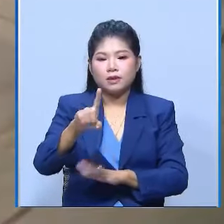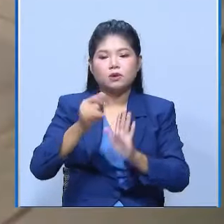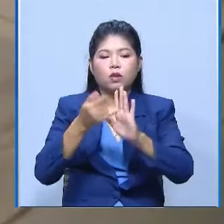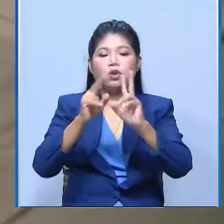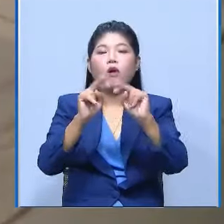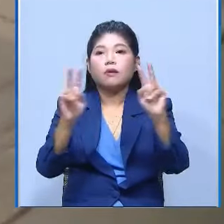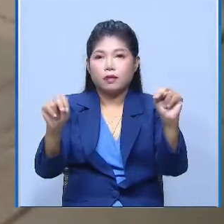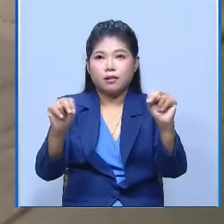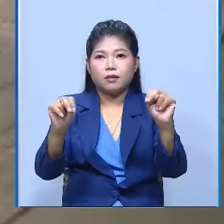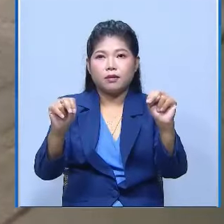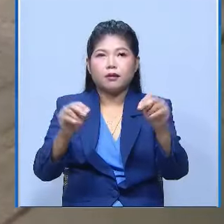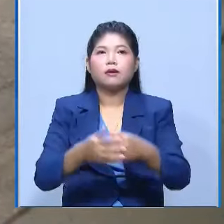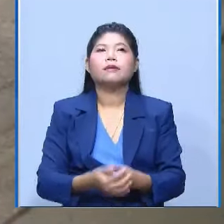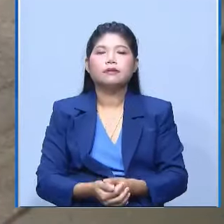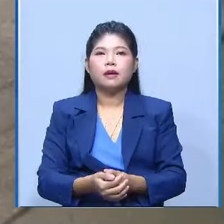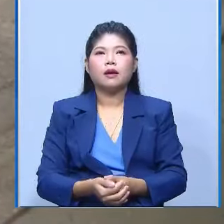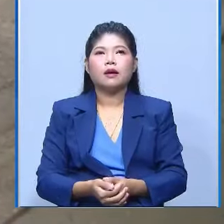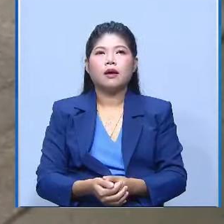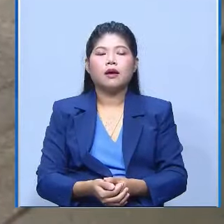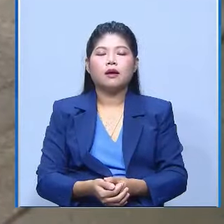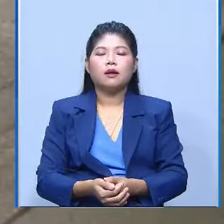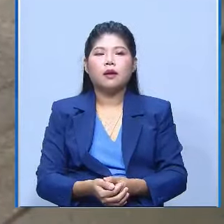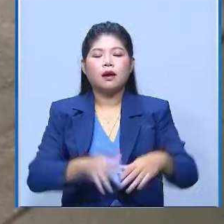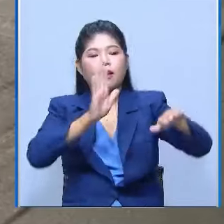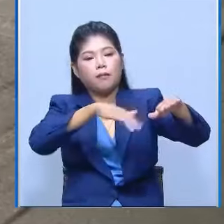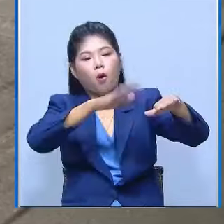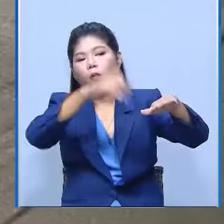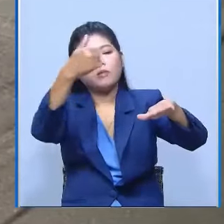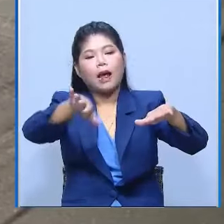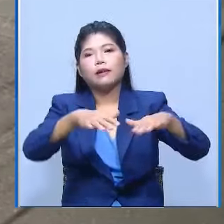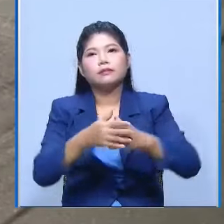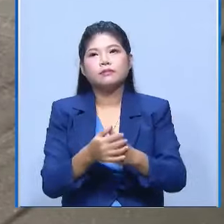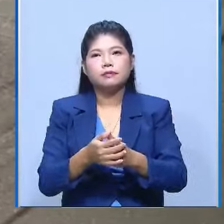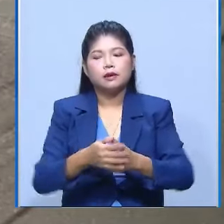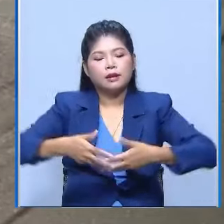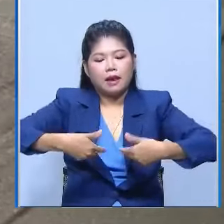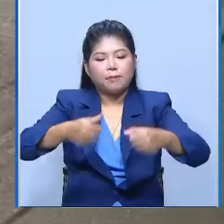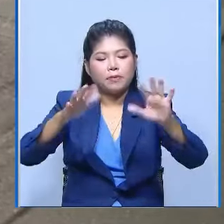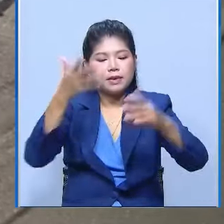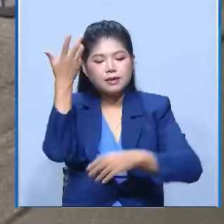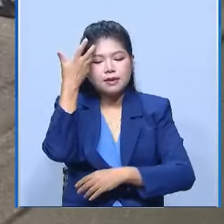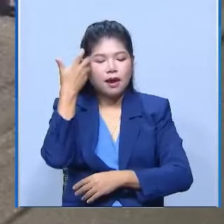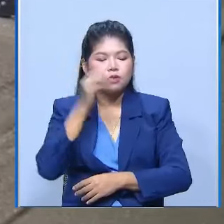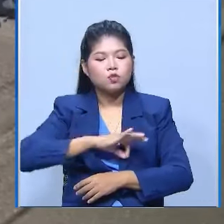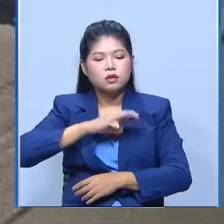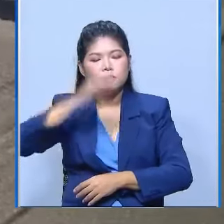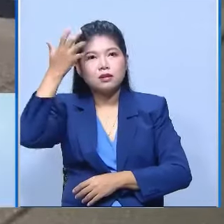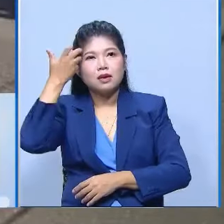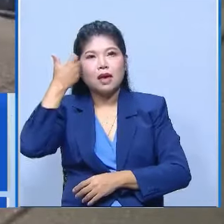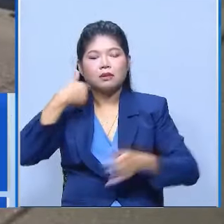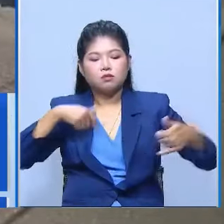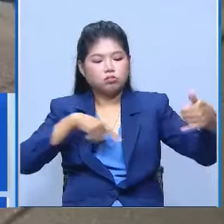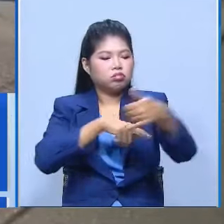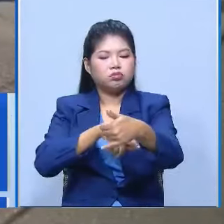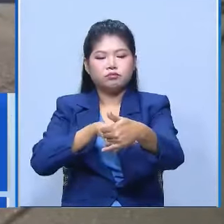ค่ะแล้วก็อ่ะพอโบกไม่ได้คันไหนก็ไม่รับคราวนี้มีความเครียดเพิ่มขึ้นนะคะเลยถอดเสื้อผ้าเปลือย